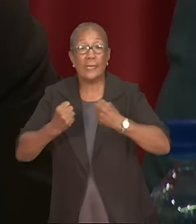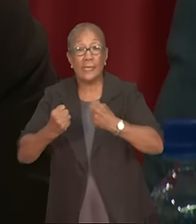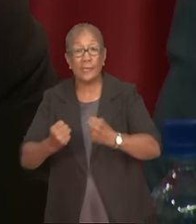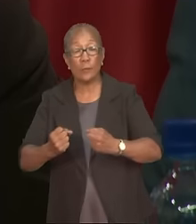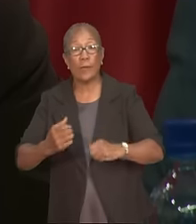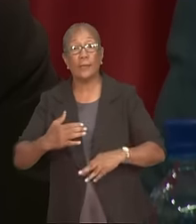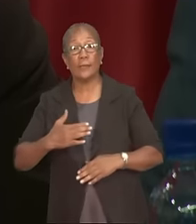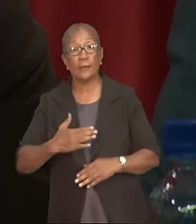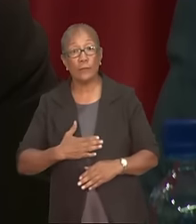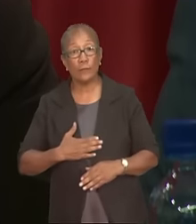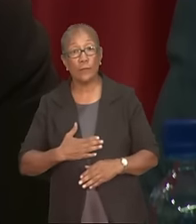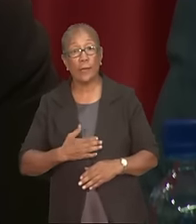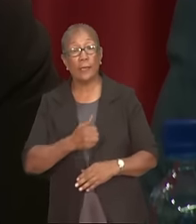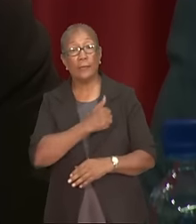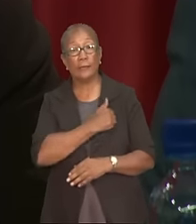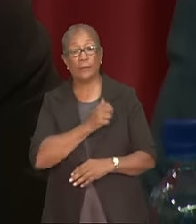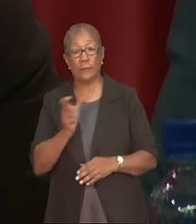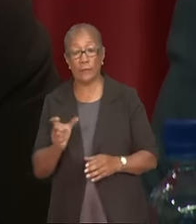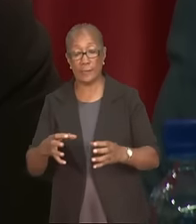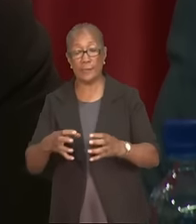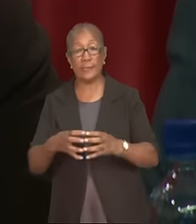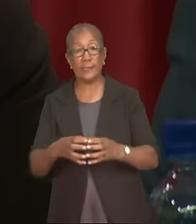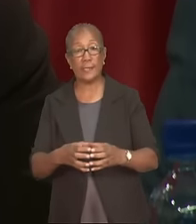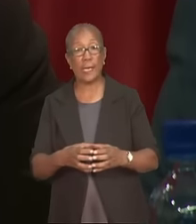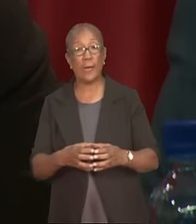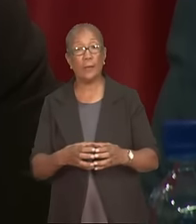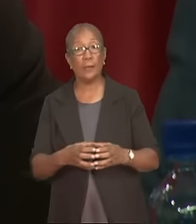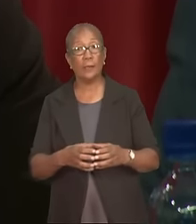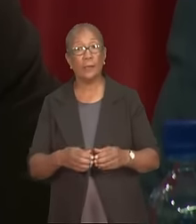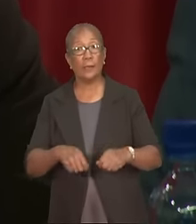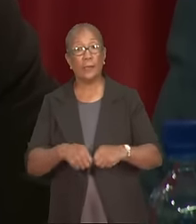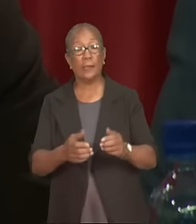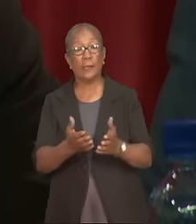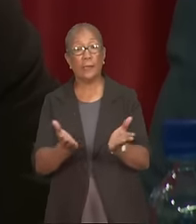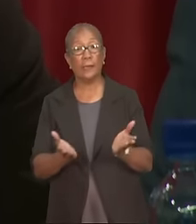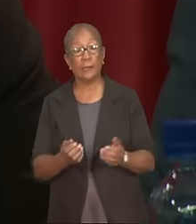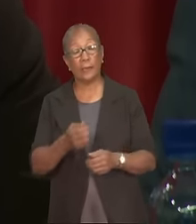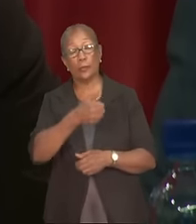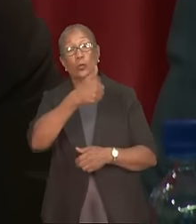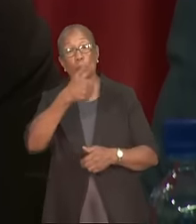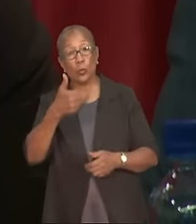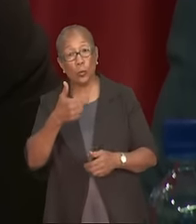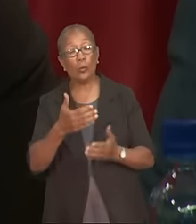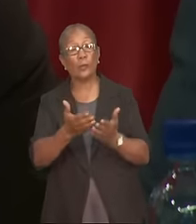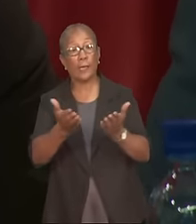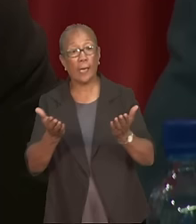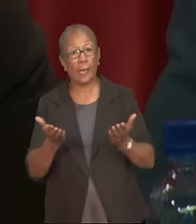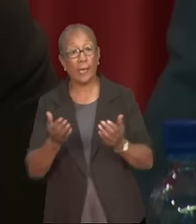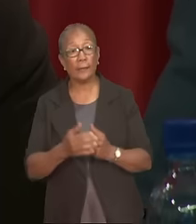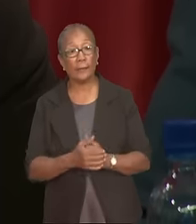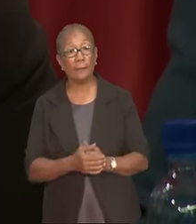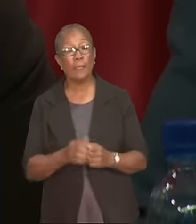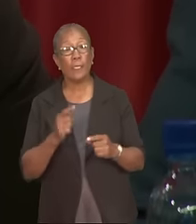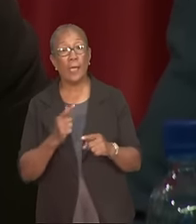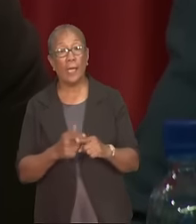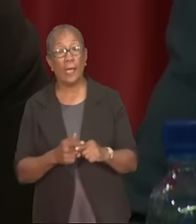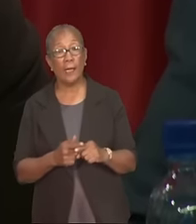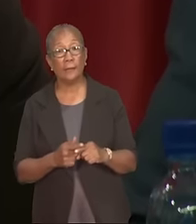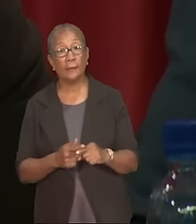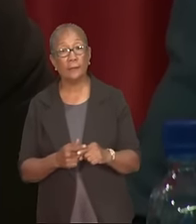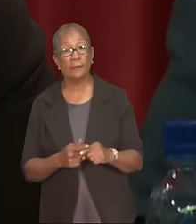van Defensie samen in de operatie, dat het wel de goede kant op gaat. En voor wat